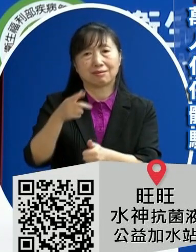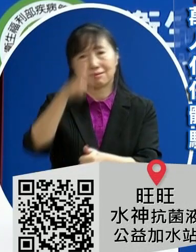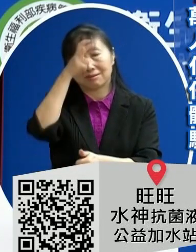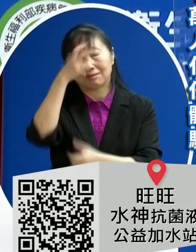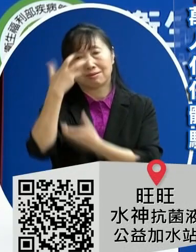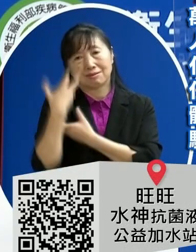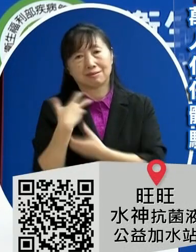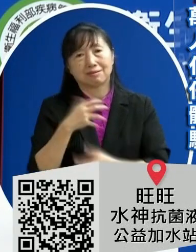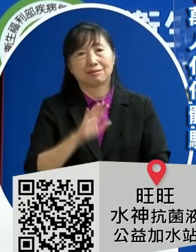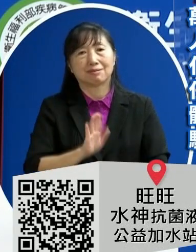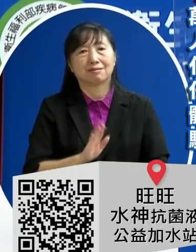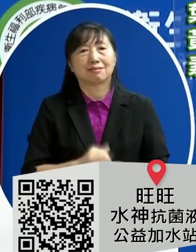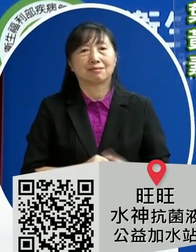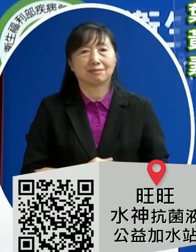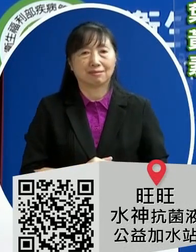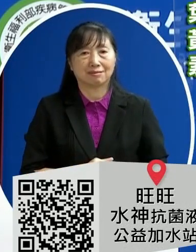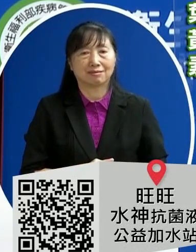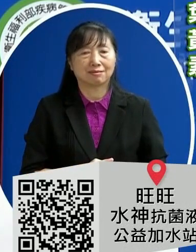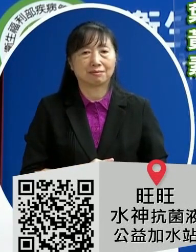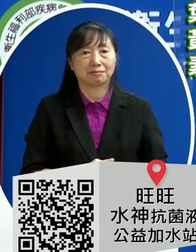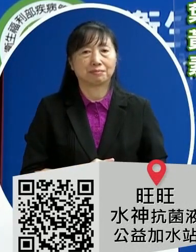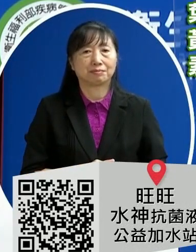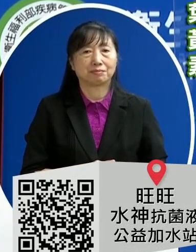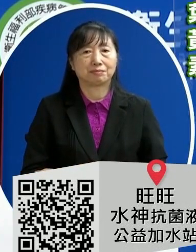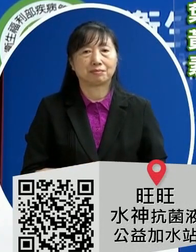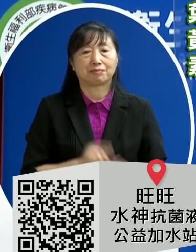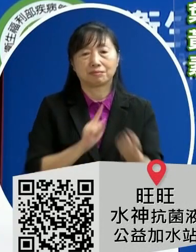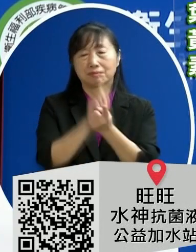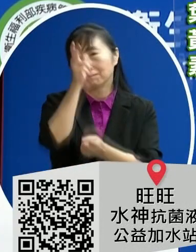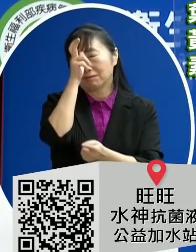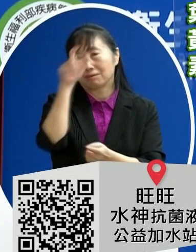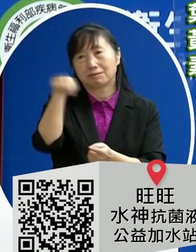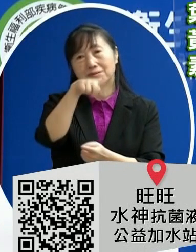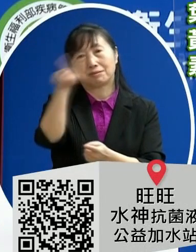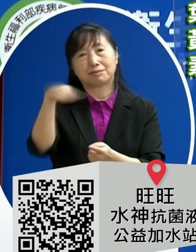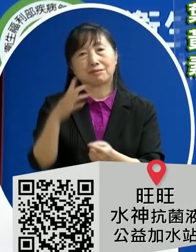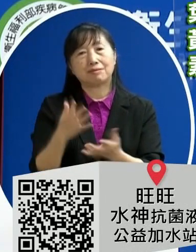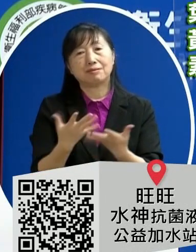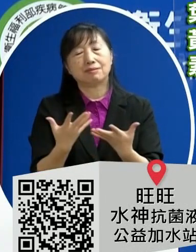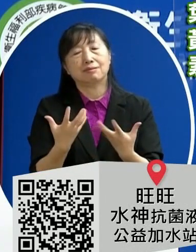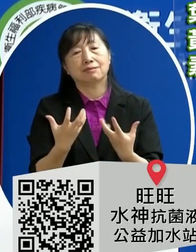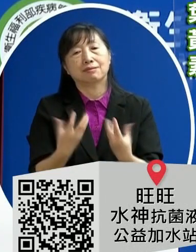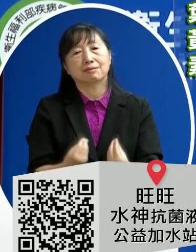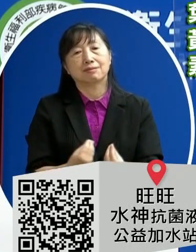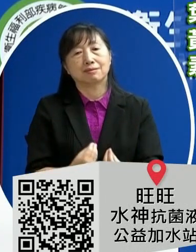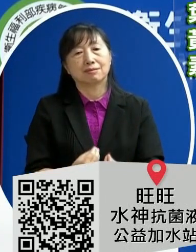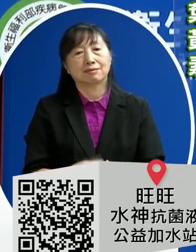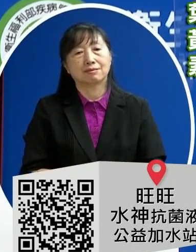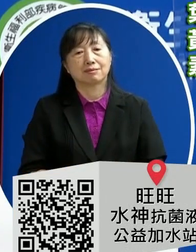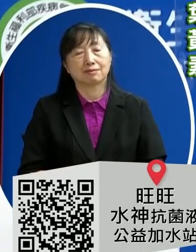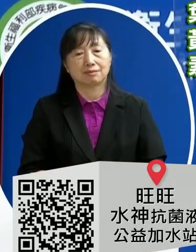啊。那尤其现在警察同仁又染疫，